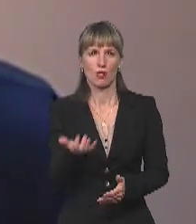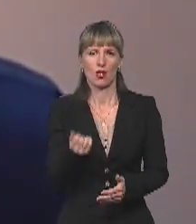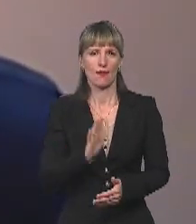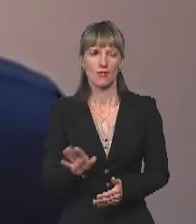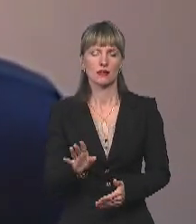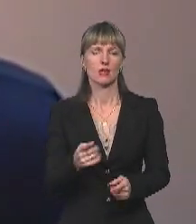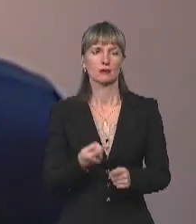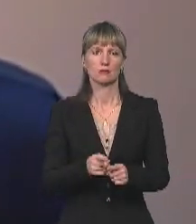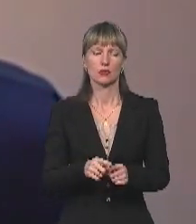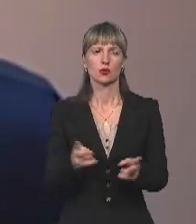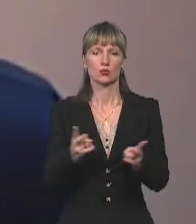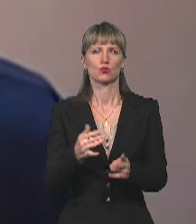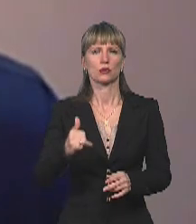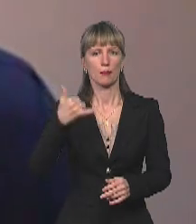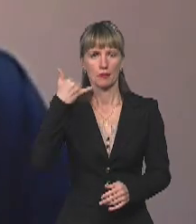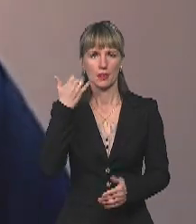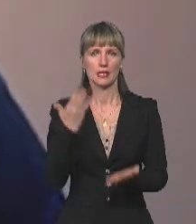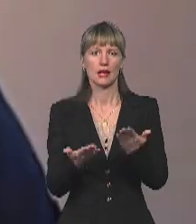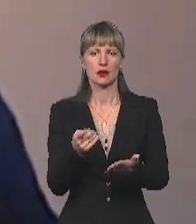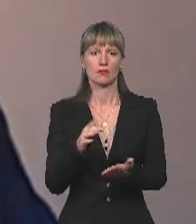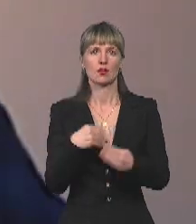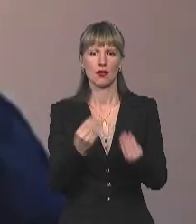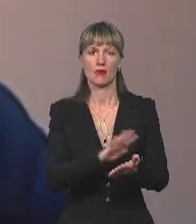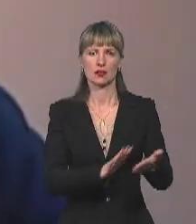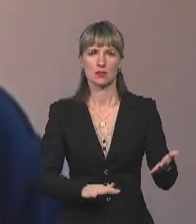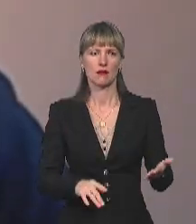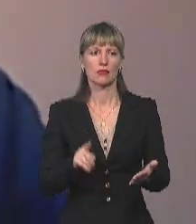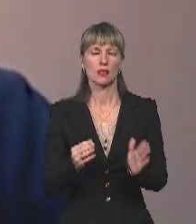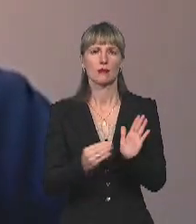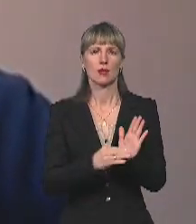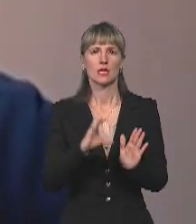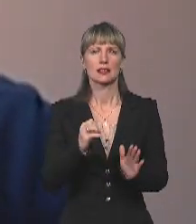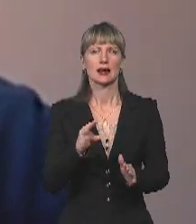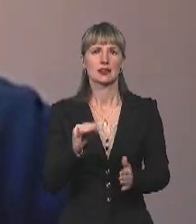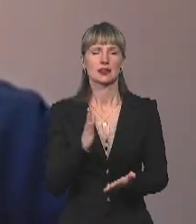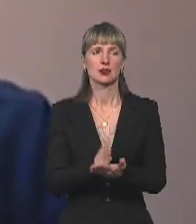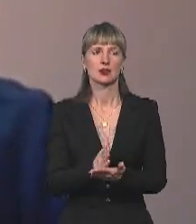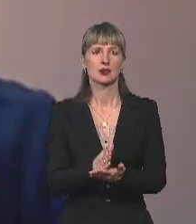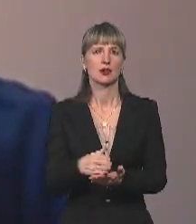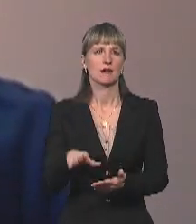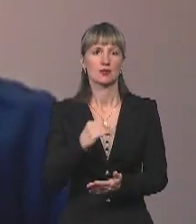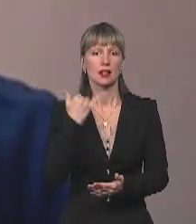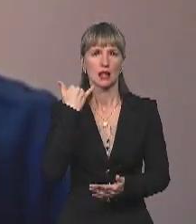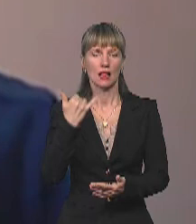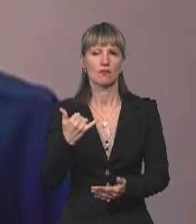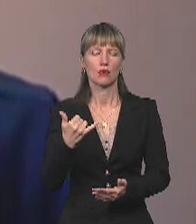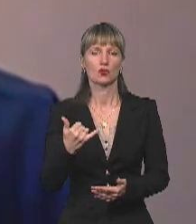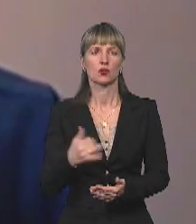Ну, то ж, да. Тому беріть, якщо хочете, або там же на сайті є всі контактні